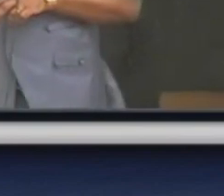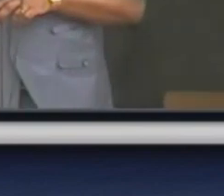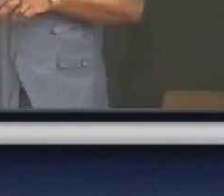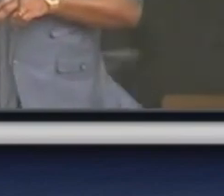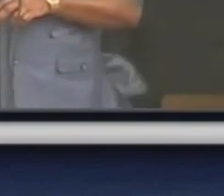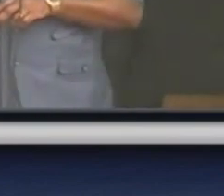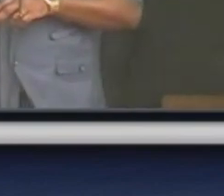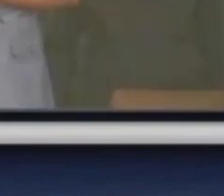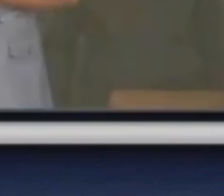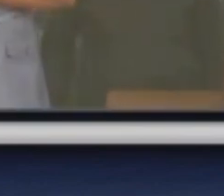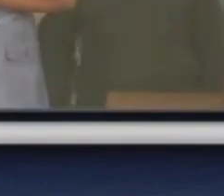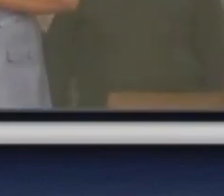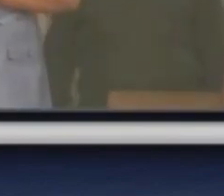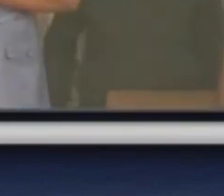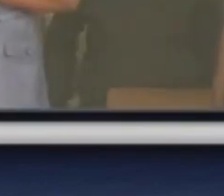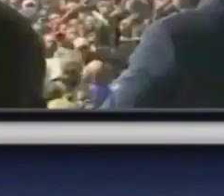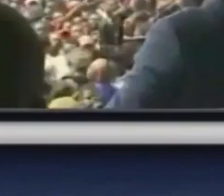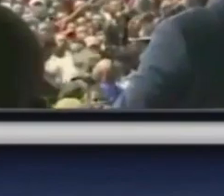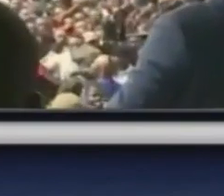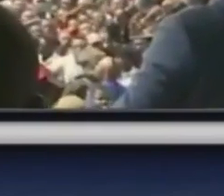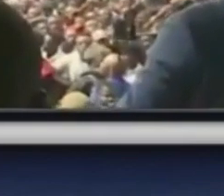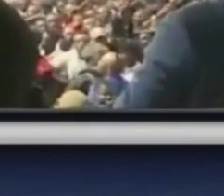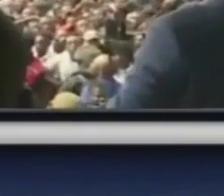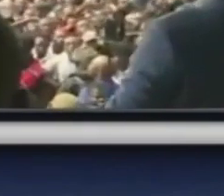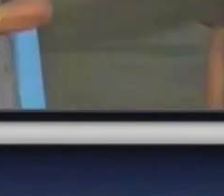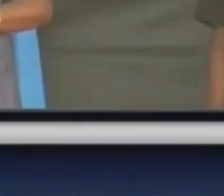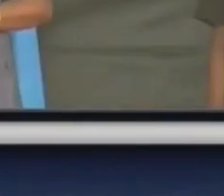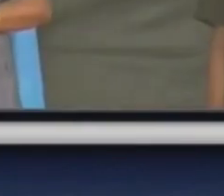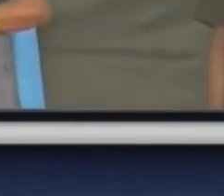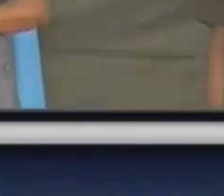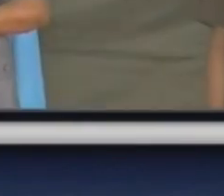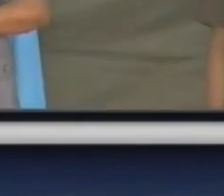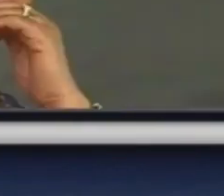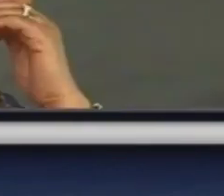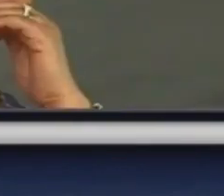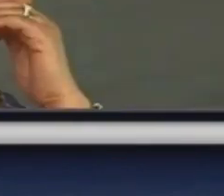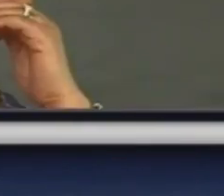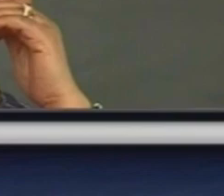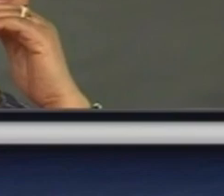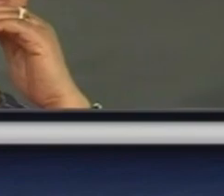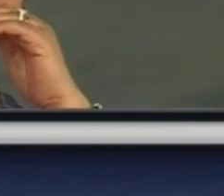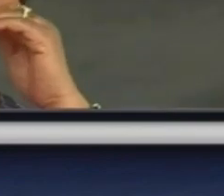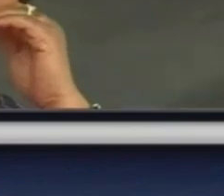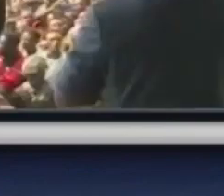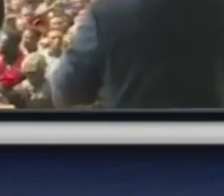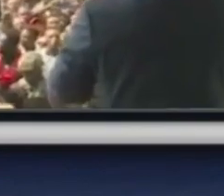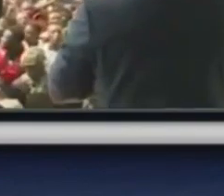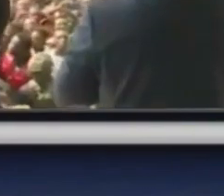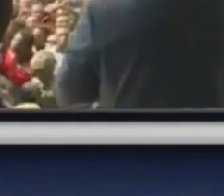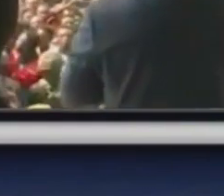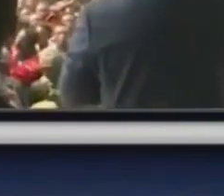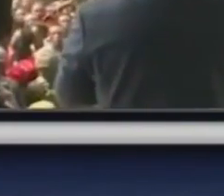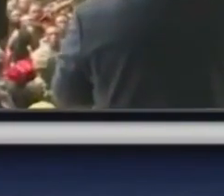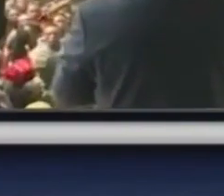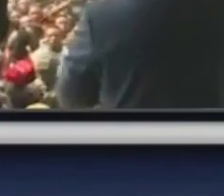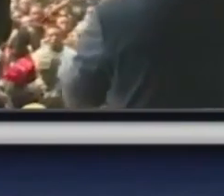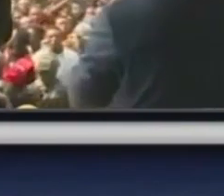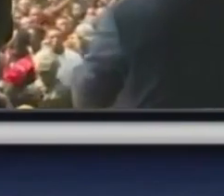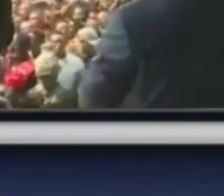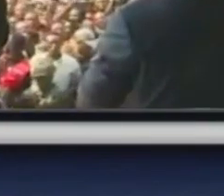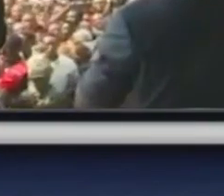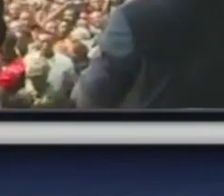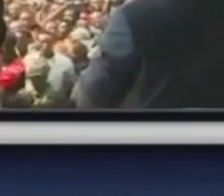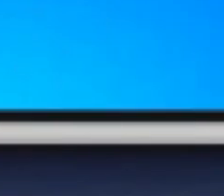militaire seront dans le tout prochain jour affectés dans des sites bien ciblés pour combattre l'ennemi. Vous entendrez les garants de la nation au début de ce